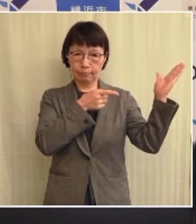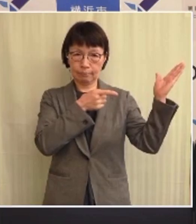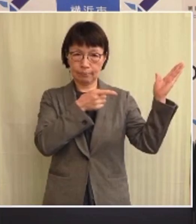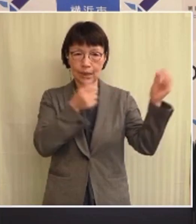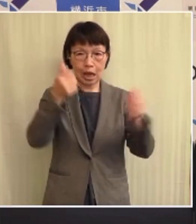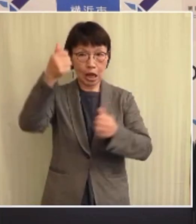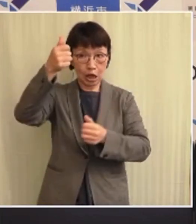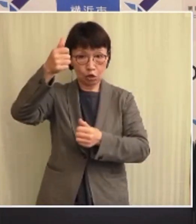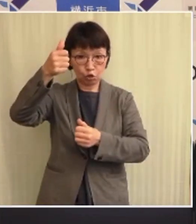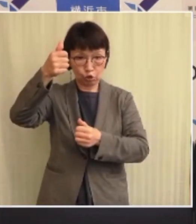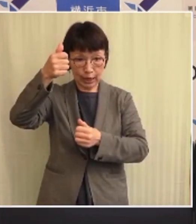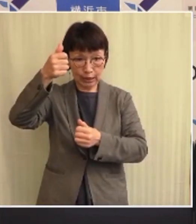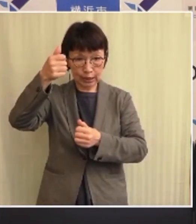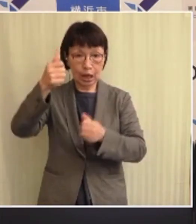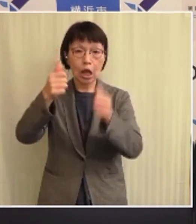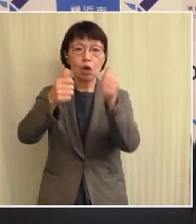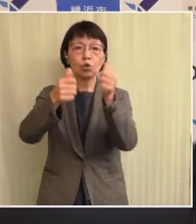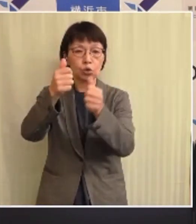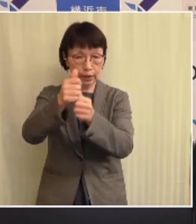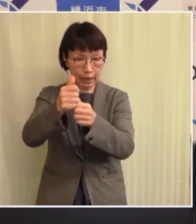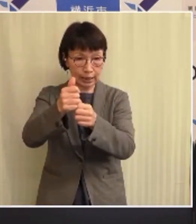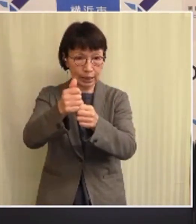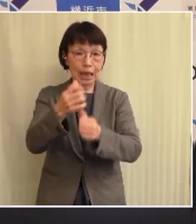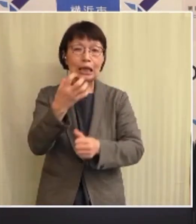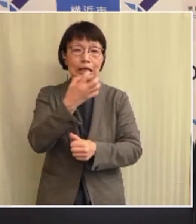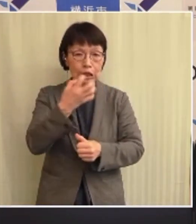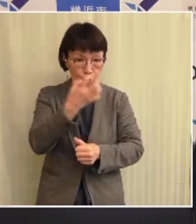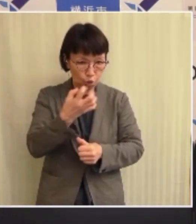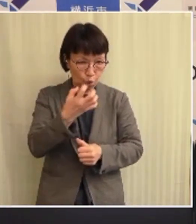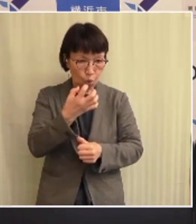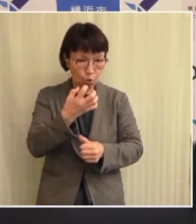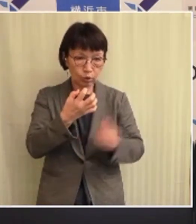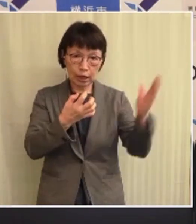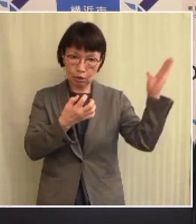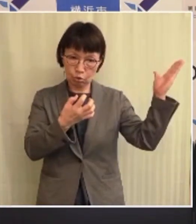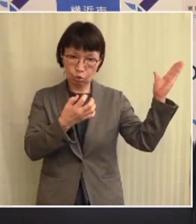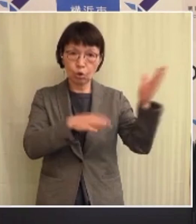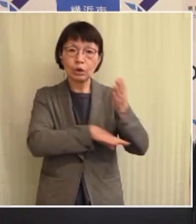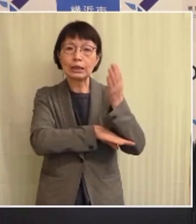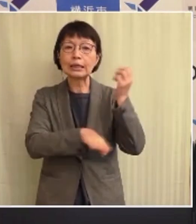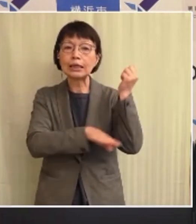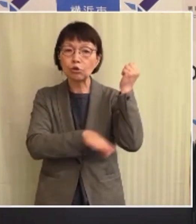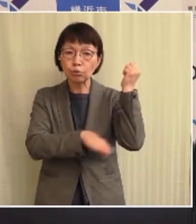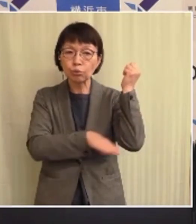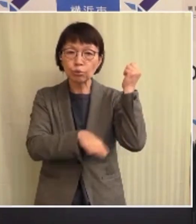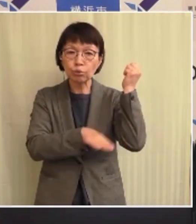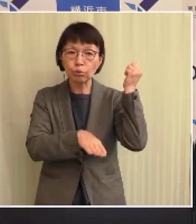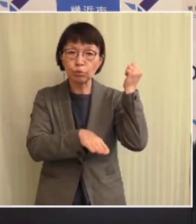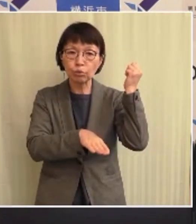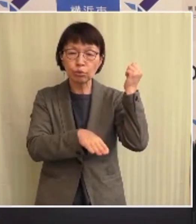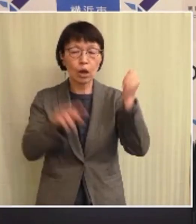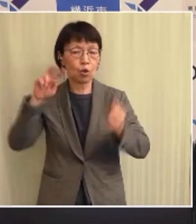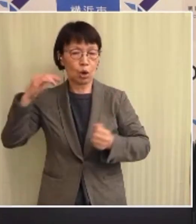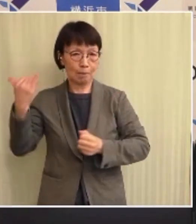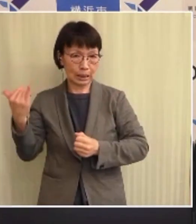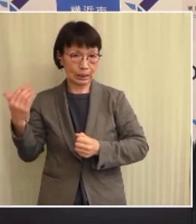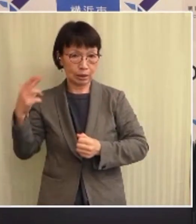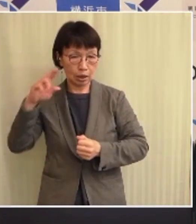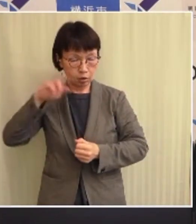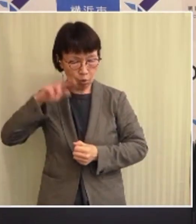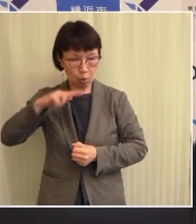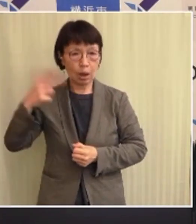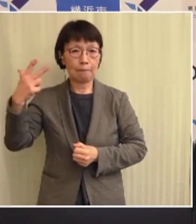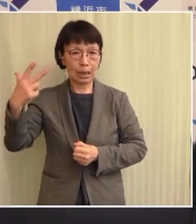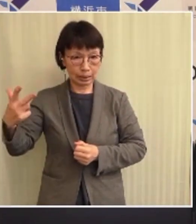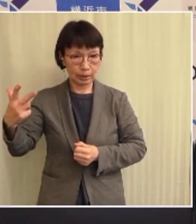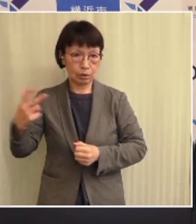副菜がこのぐらいであるとか、食塩このぐらいであるとかっていうような基準を作っておりまして、